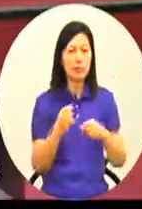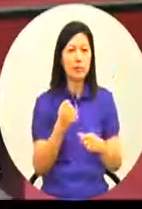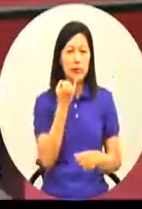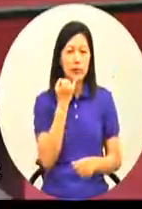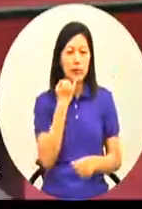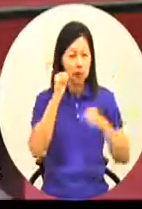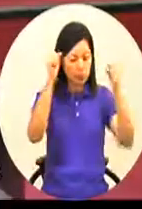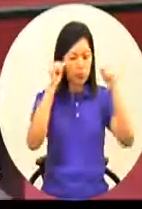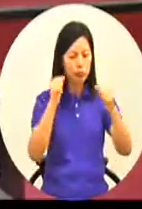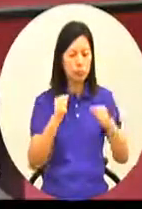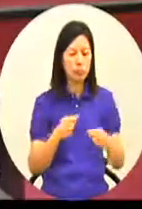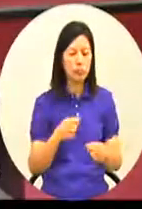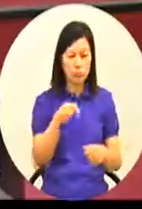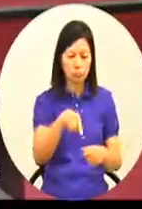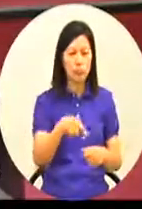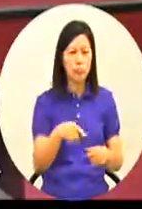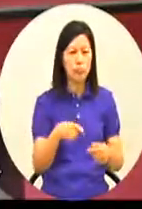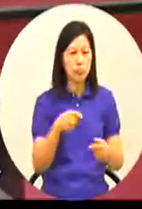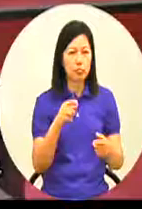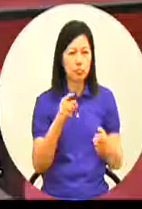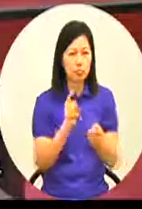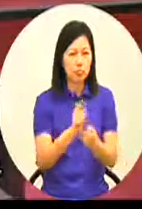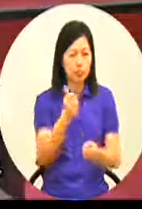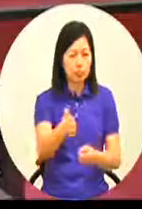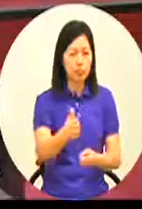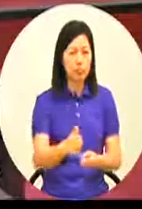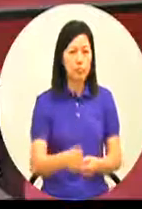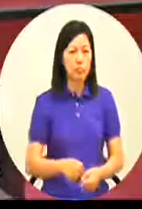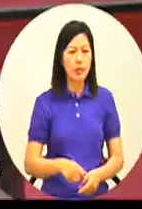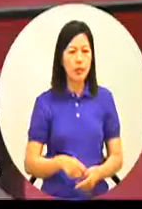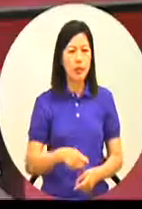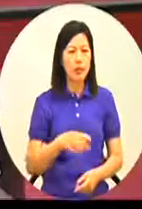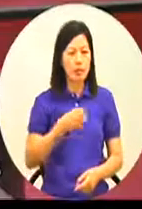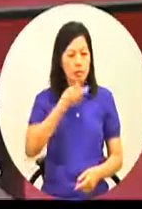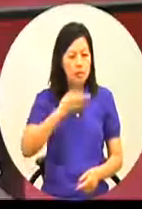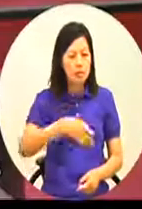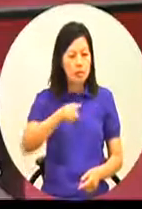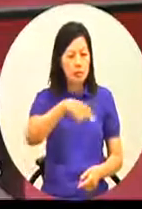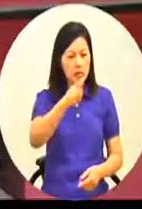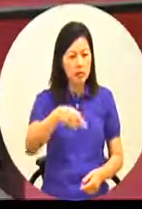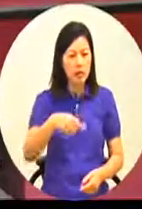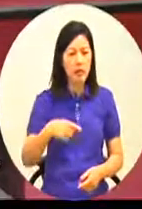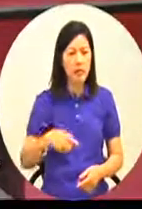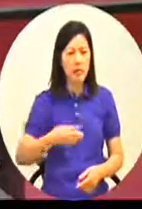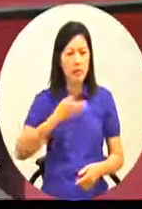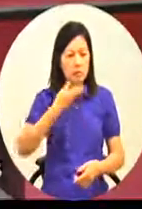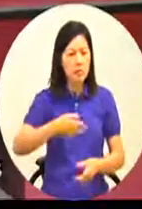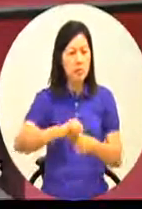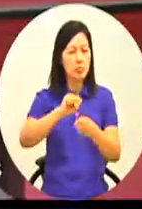事，而且又对中老年人他愿意来运动延年寿命